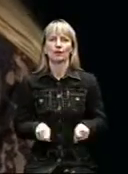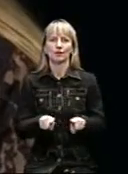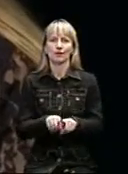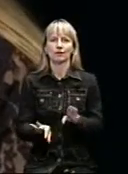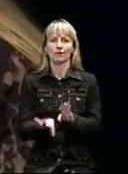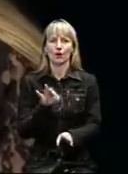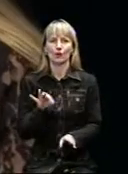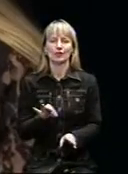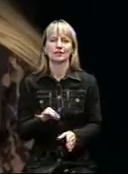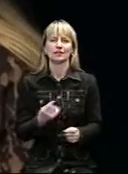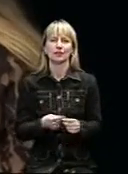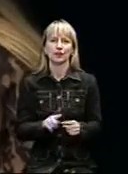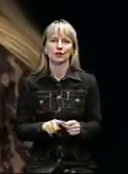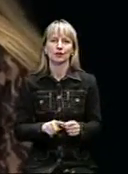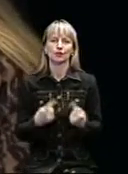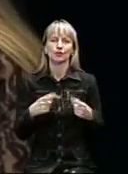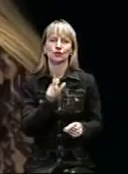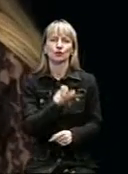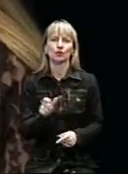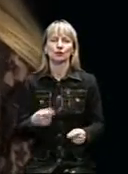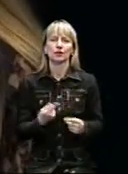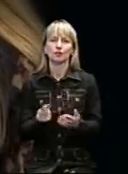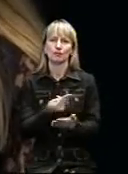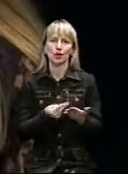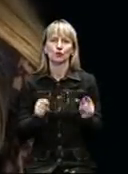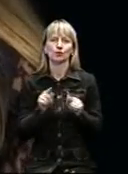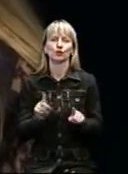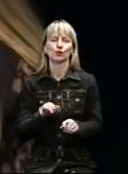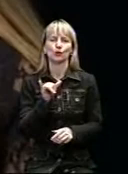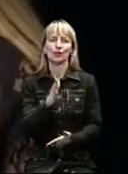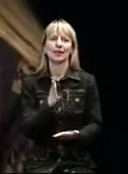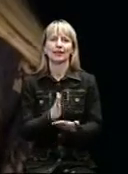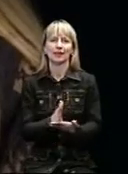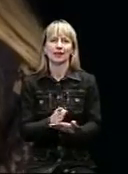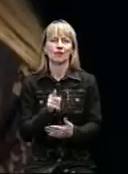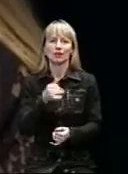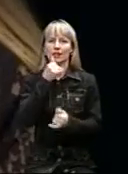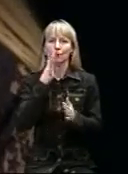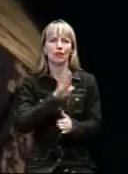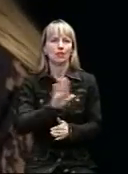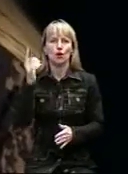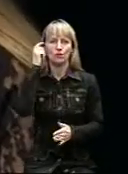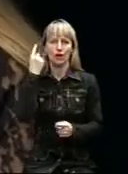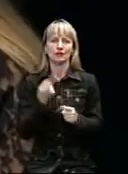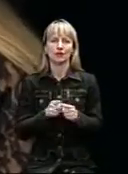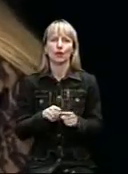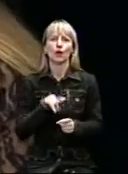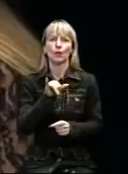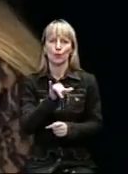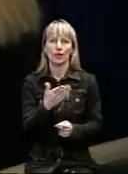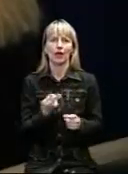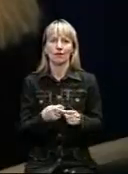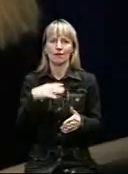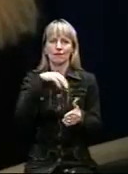виходить. І тому думаю, що інші люди, які пишуть, вони пишуть те, що в них є. Вони не можуть не усвідомлювати цього, але в них це